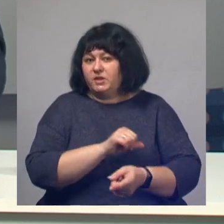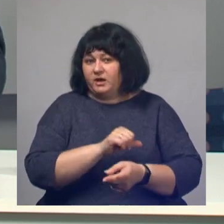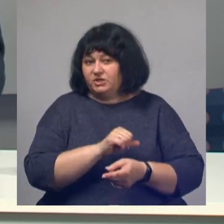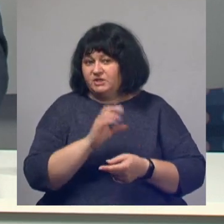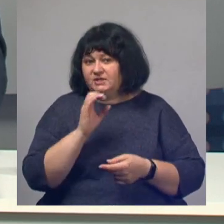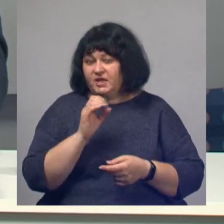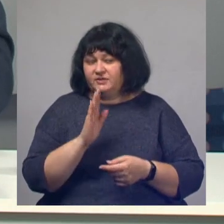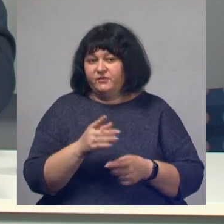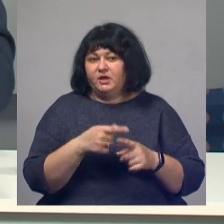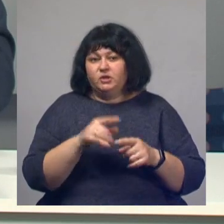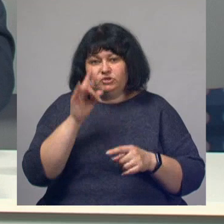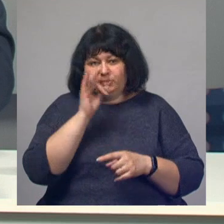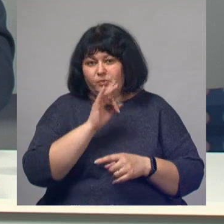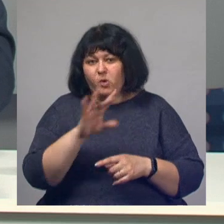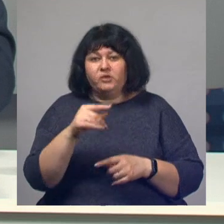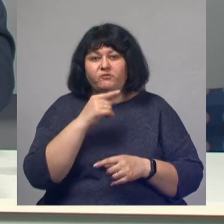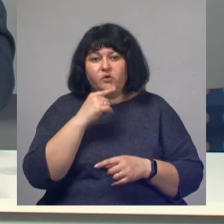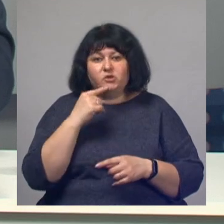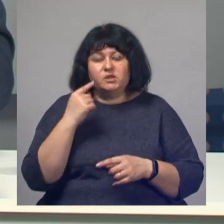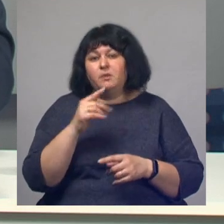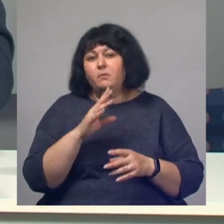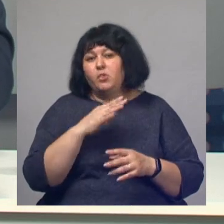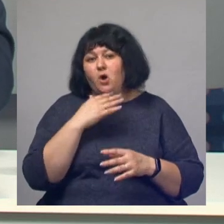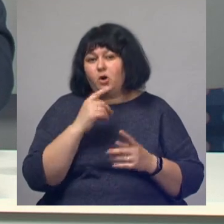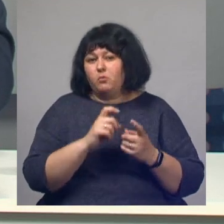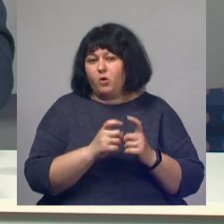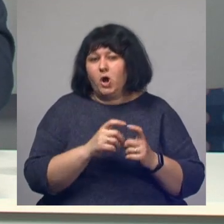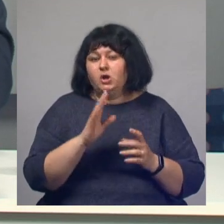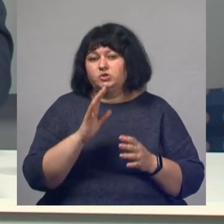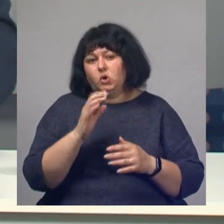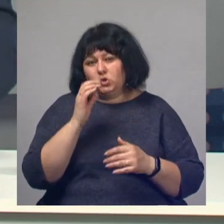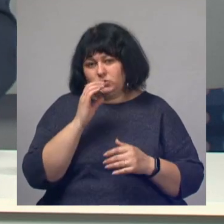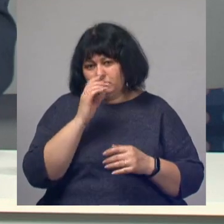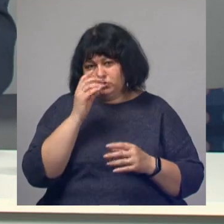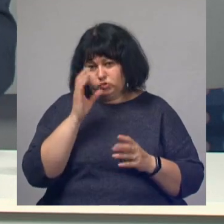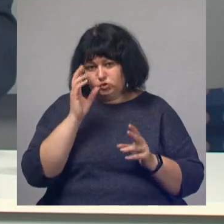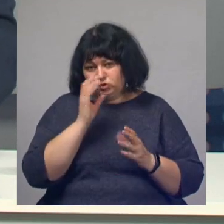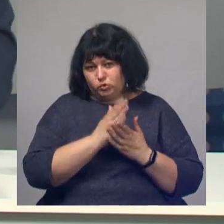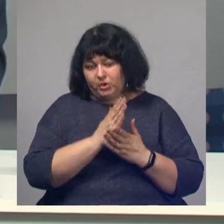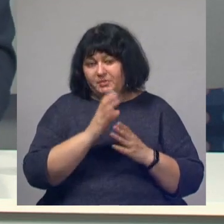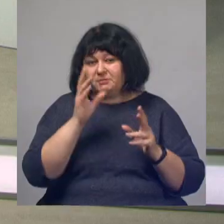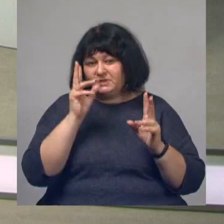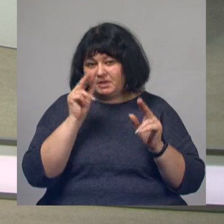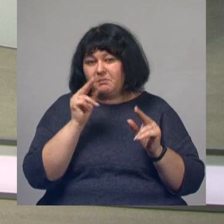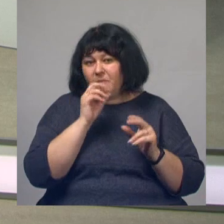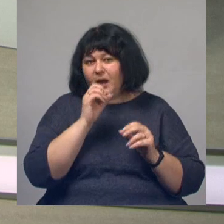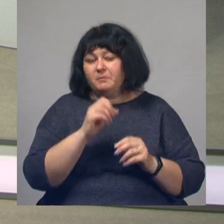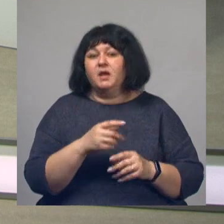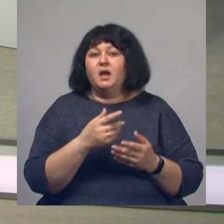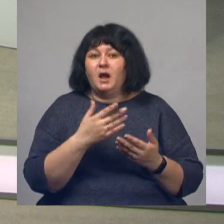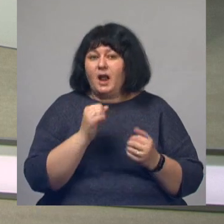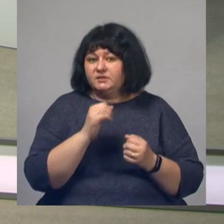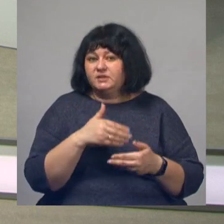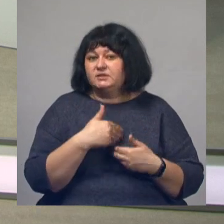Она стала чемпионом России по многоборью кинологов со служебными собаками. Сегодня победители у нас в студии. Александр,